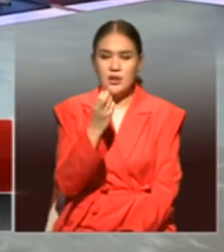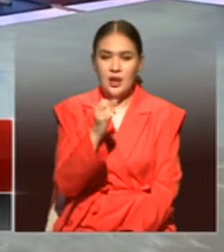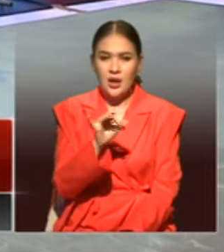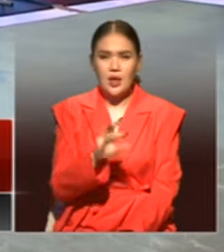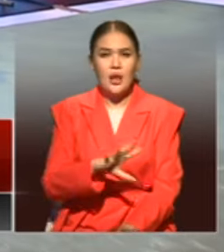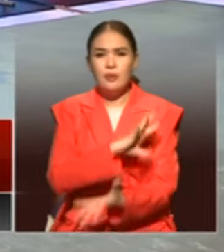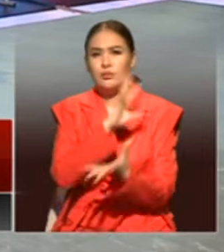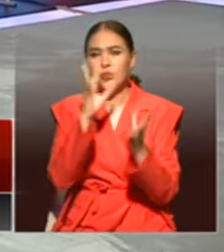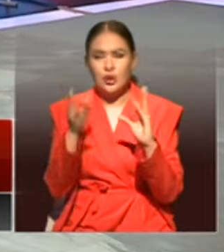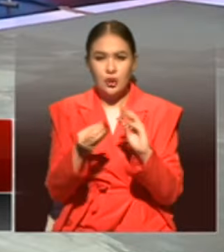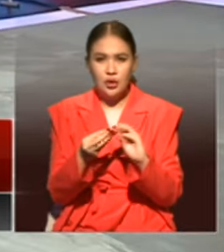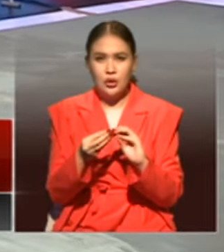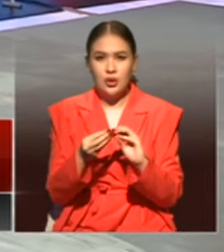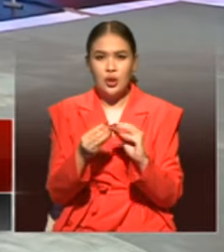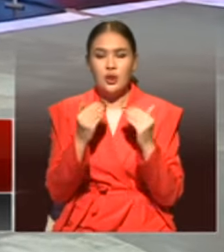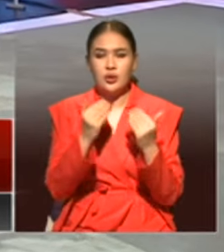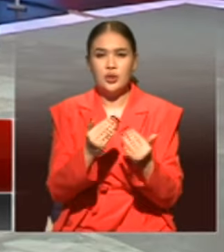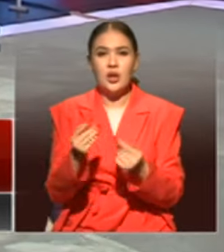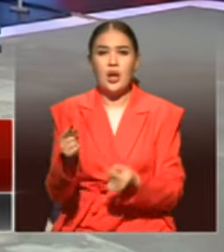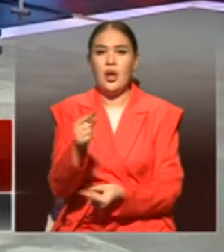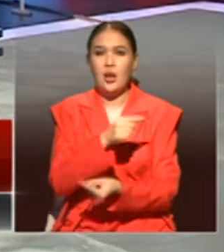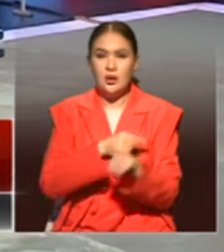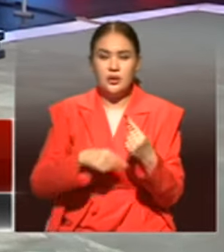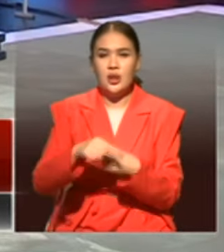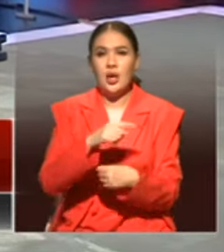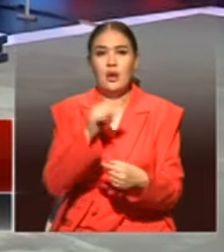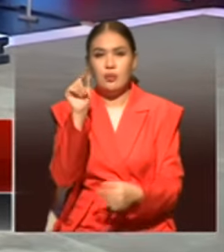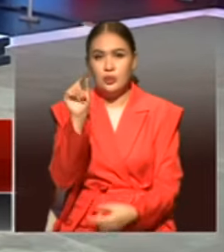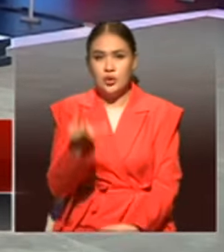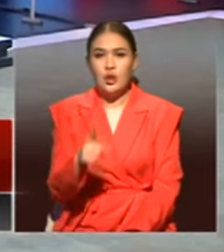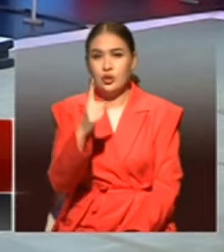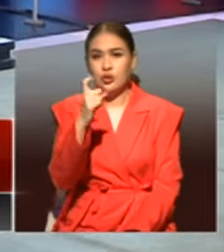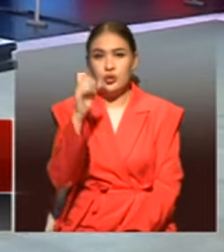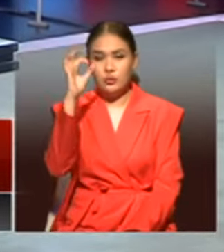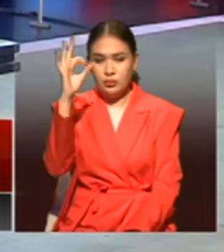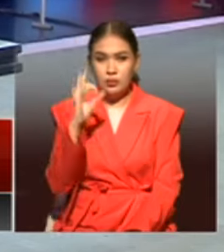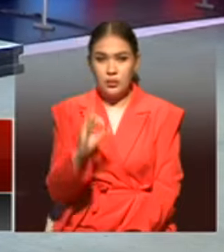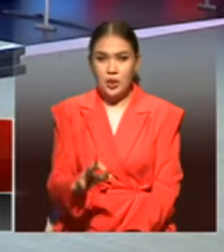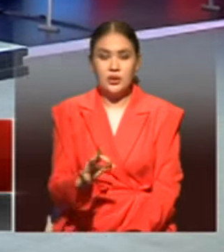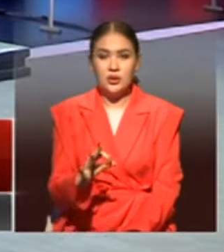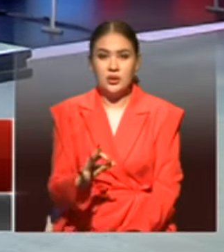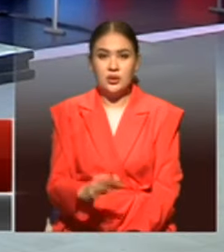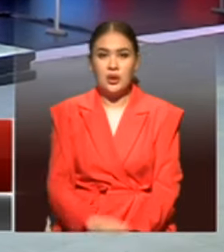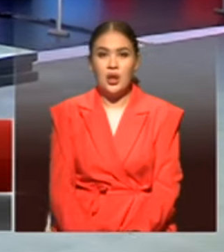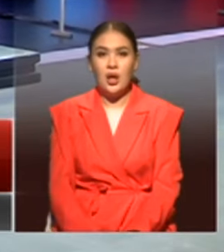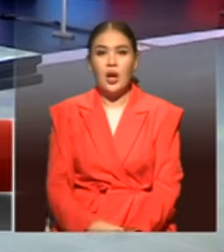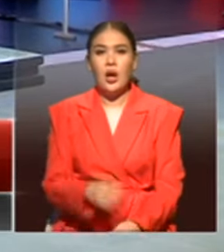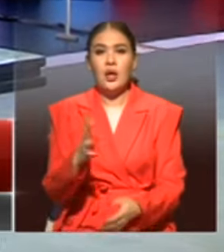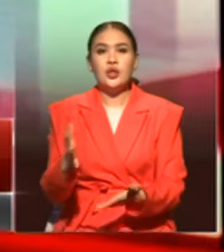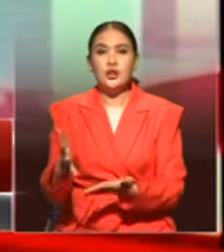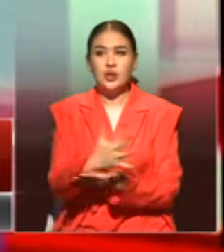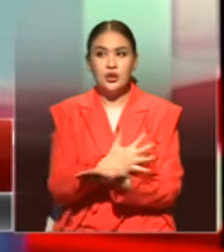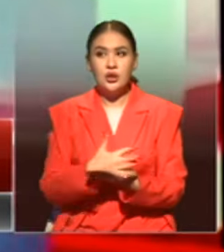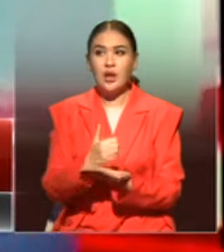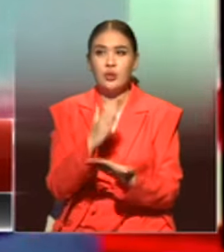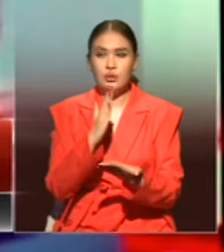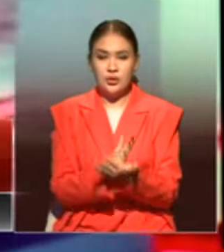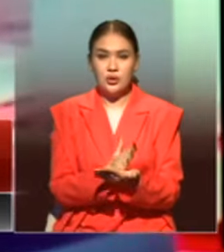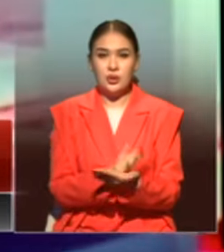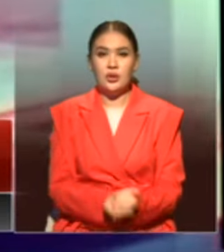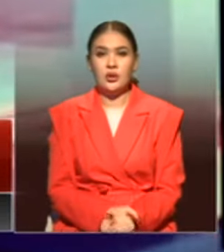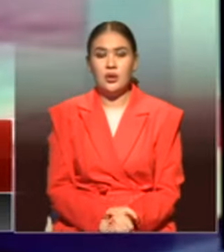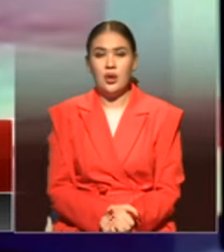арқылы бүкіл айналымдағы бөтелкелерді 100% осы фандоматтарға жинап отыр қазіргі күнде.